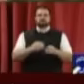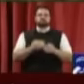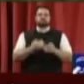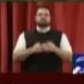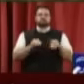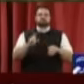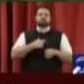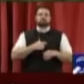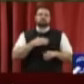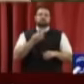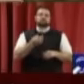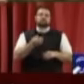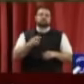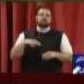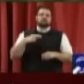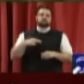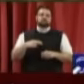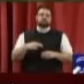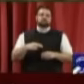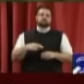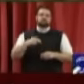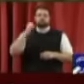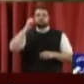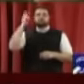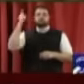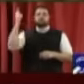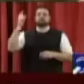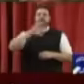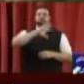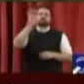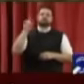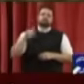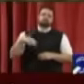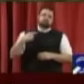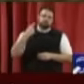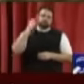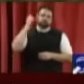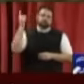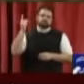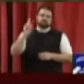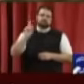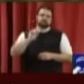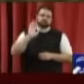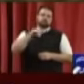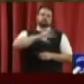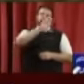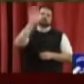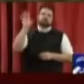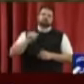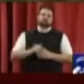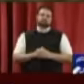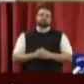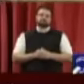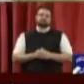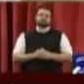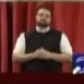genul universului. ești un geniu, dar nu al universului. Deci, fără comparații dintre astea. Amina, nu